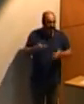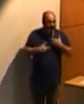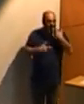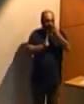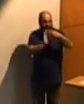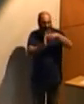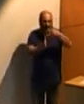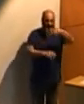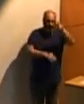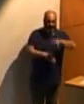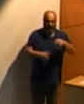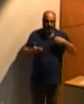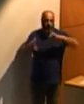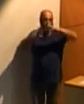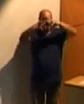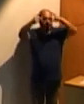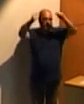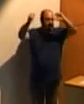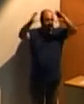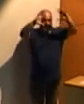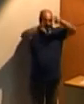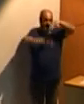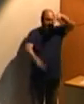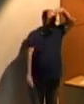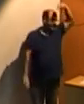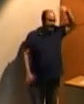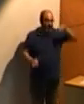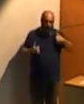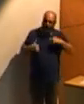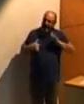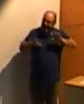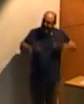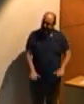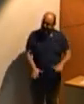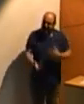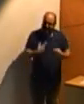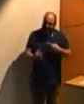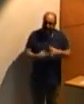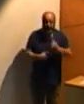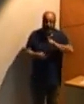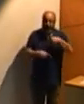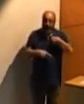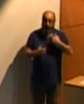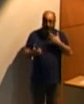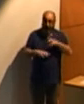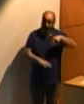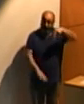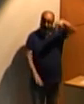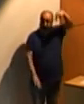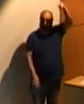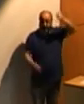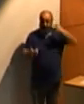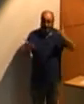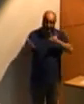parle d'éthique de philosophie c'est très conceptuel là j'ai essayé de ne pas être trop mais je suis persuadé que j'ai pu parfois déraillé